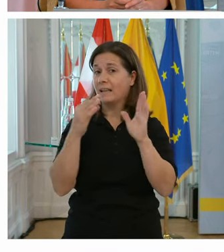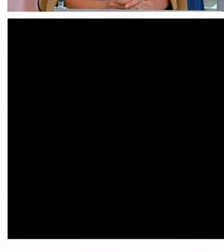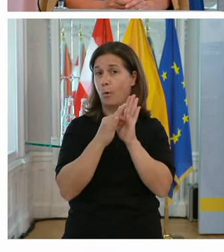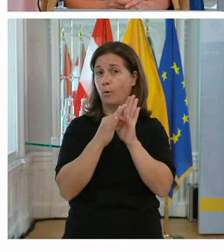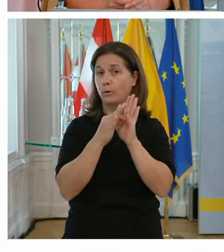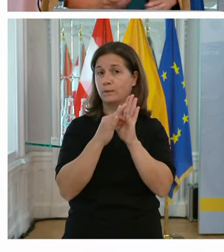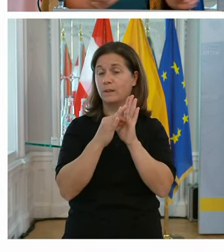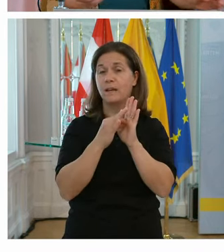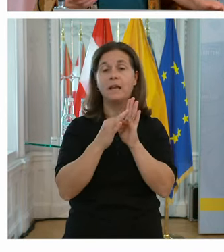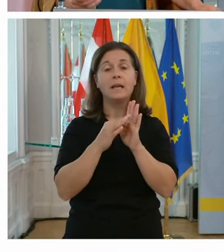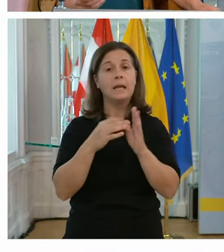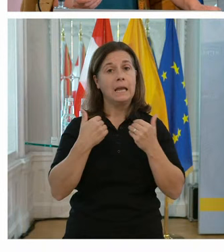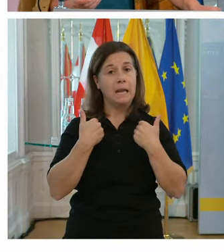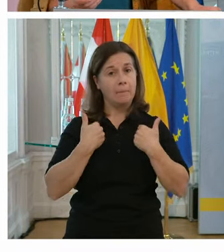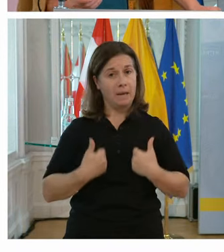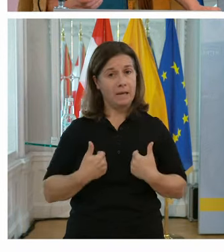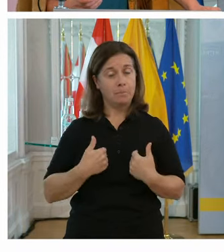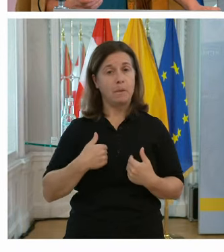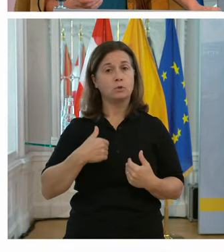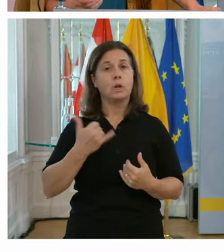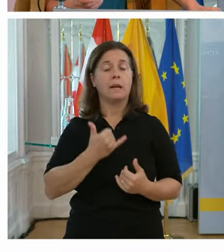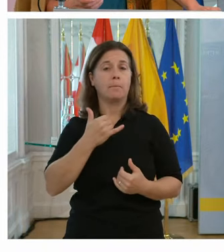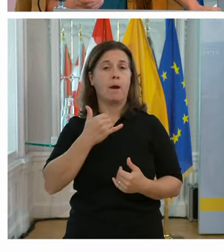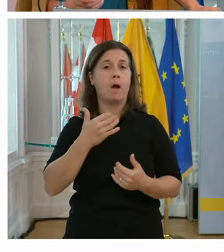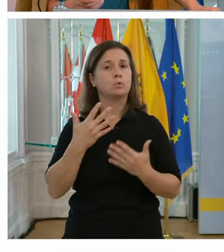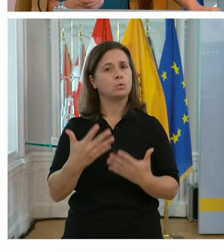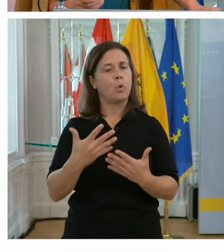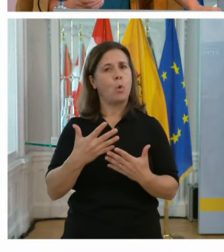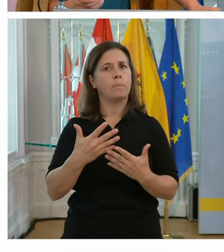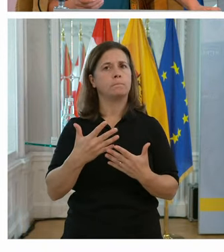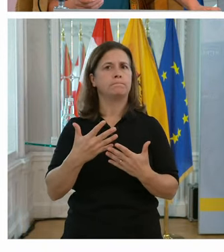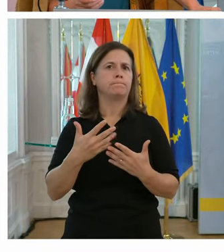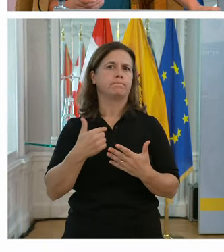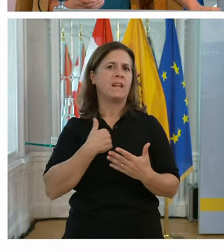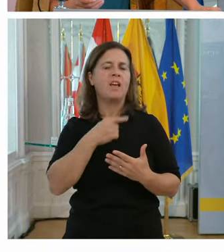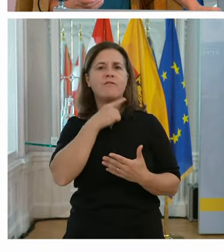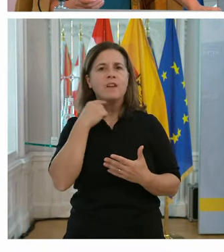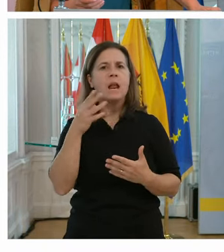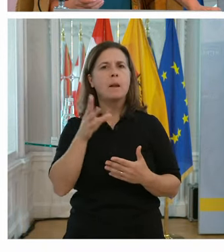Punkt. Mich persönlich betrifft es immer sehr. Ich habe auch viel mit dem